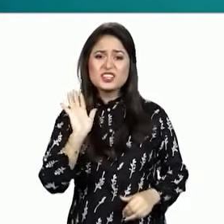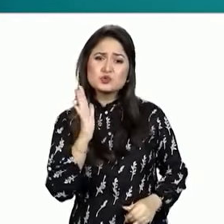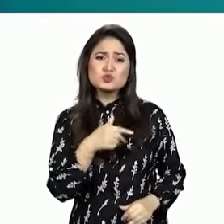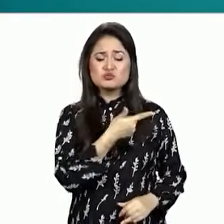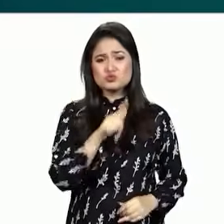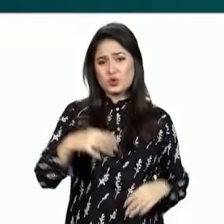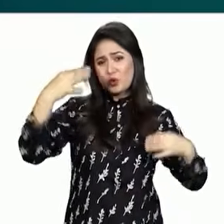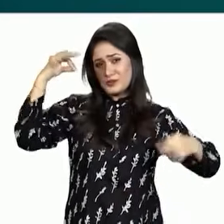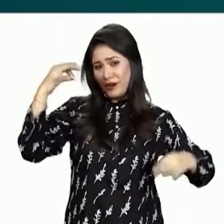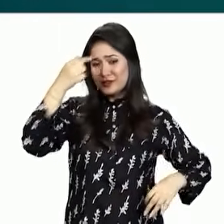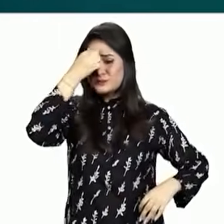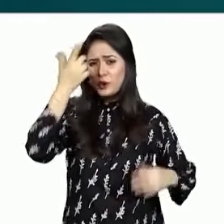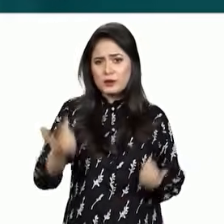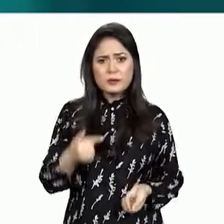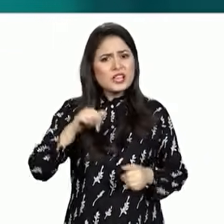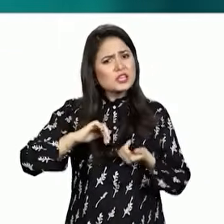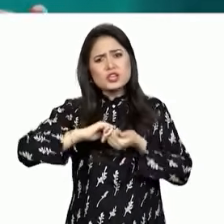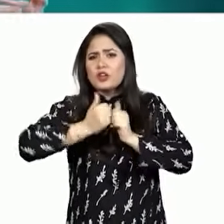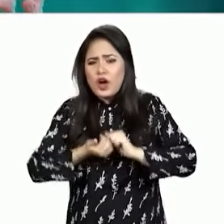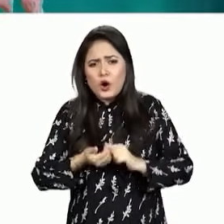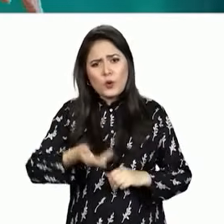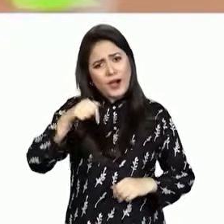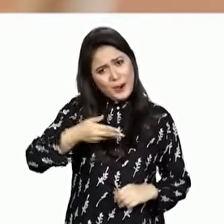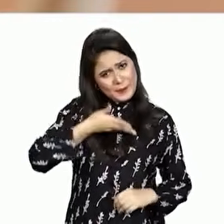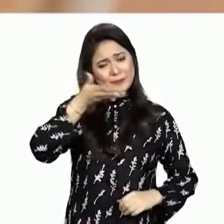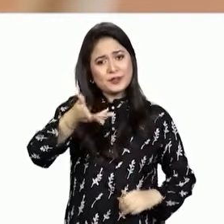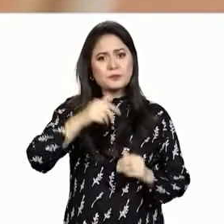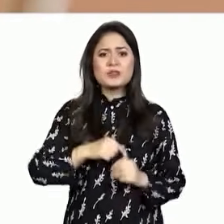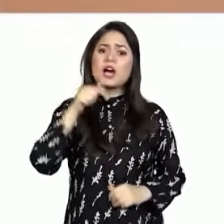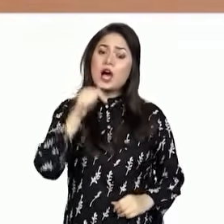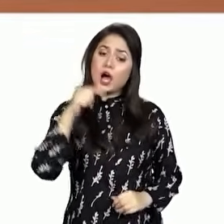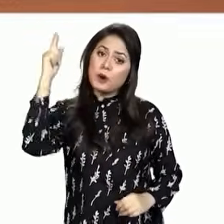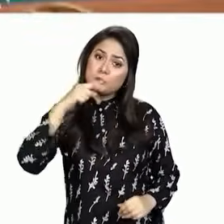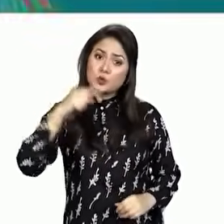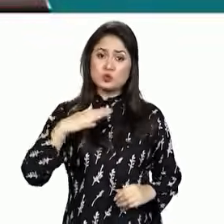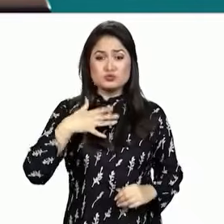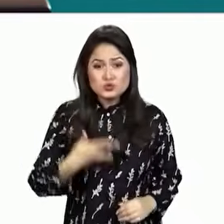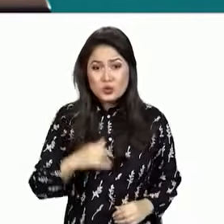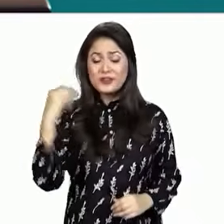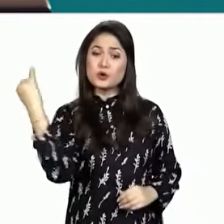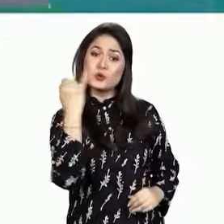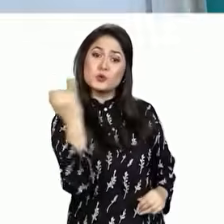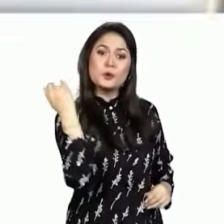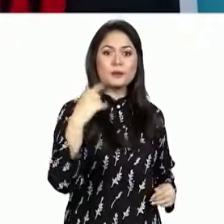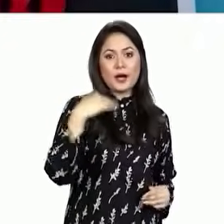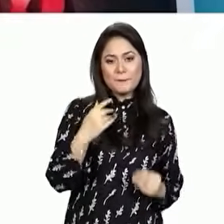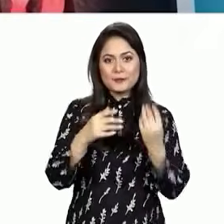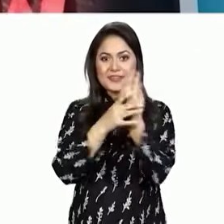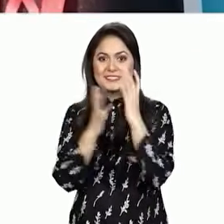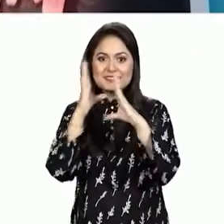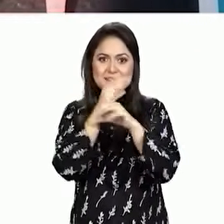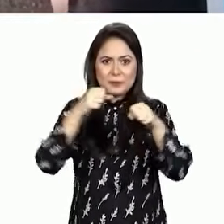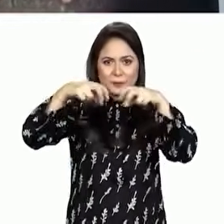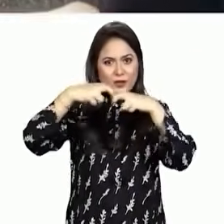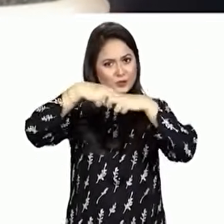مشکل ہوتی ہے۔ لیکن ایسا کیوں ہوتا ہے؟ آئیے جانتے ہیں۔ آپ روزانہ چلتے، جھکتے اور گھومتے ہوئے اپنے جسم میں موجود